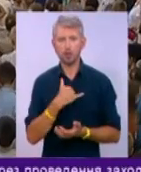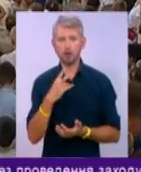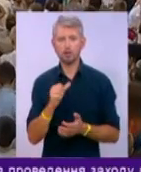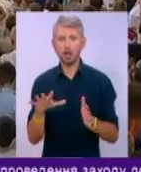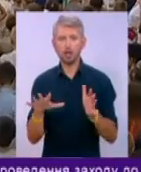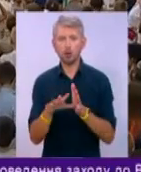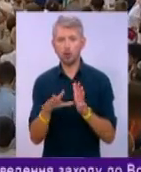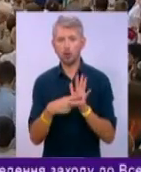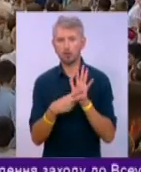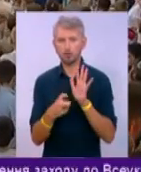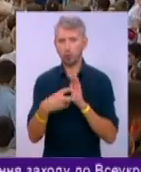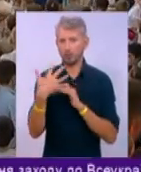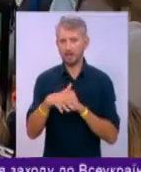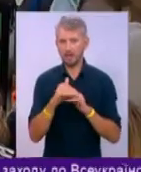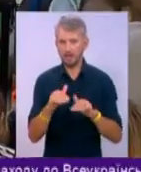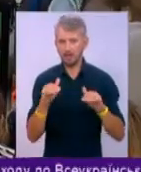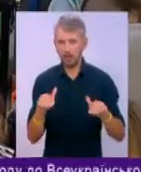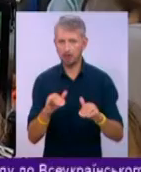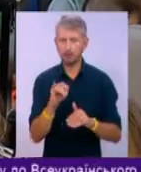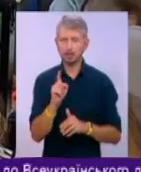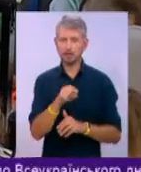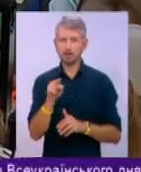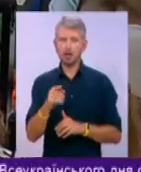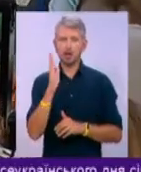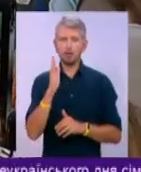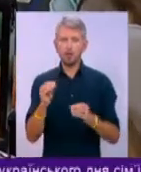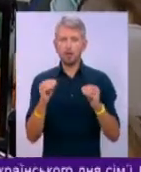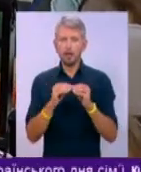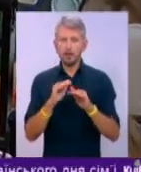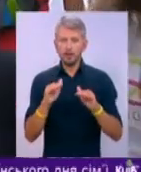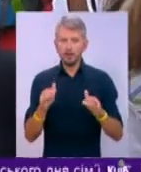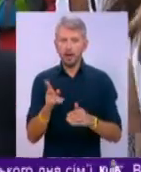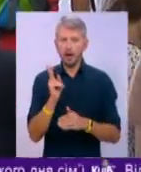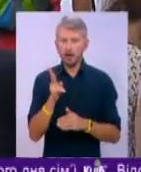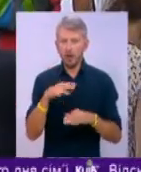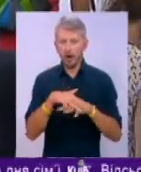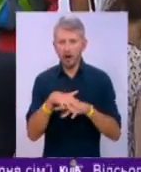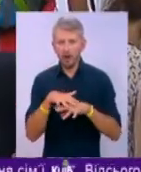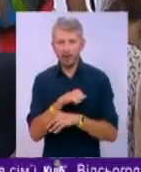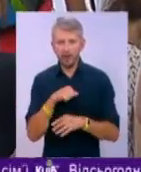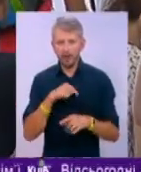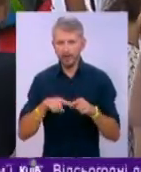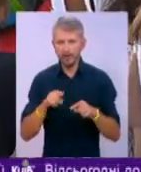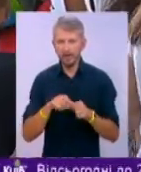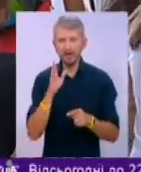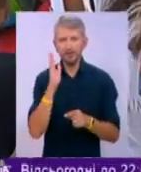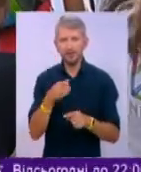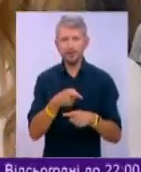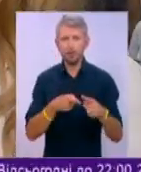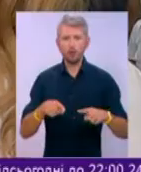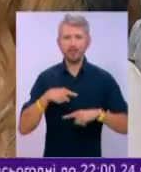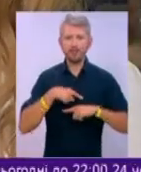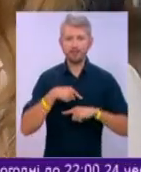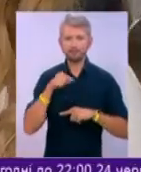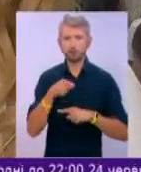рекорді 750 дітей, із них буде 10 дітей, які рахують найшвидше. Відбудеться полуфінал, і в